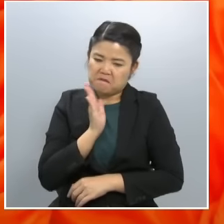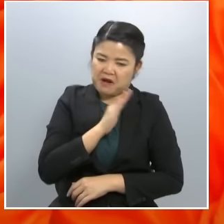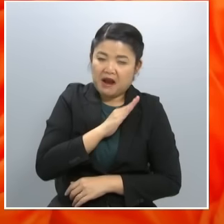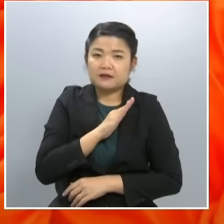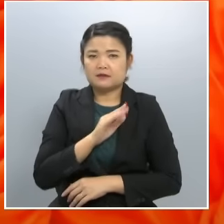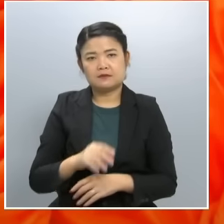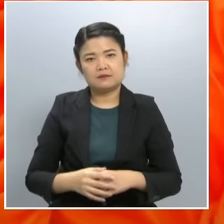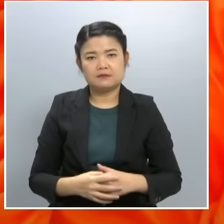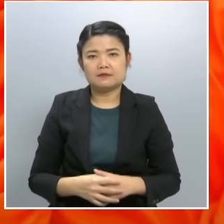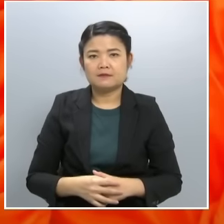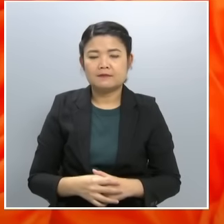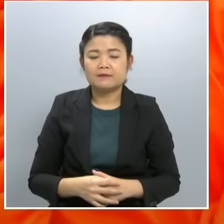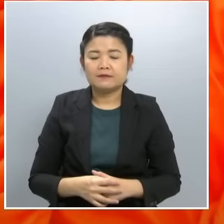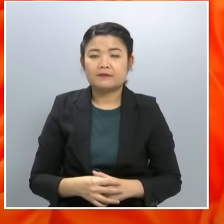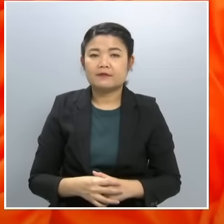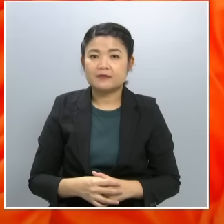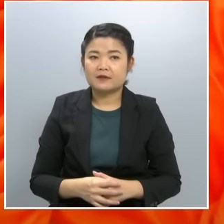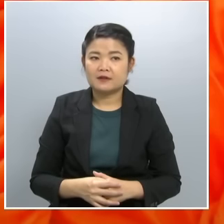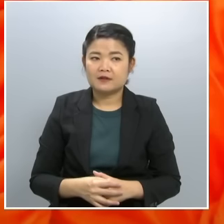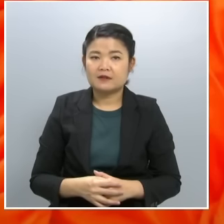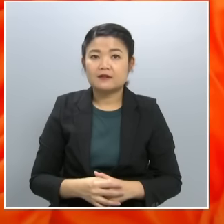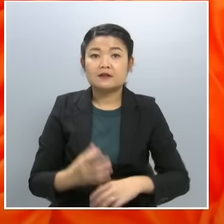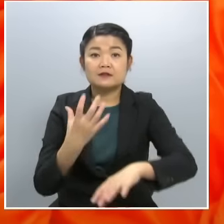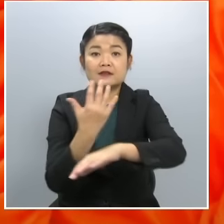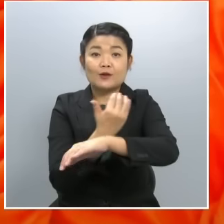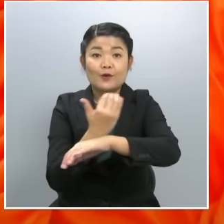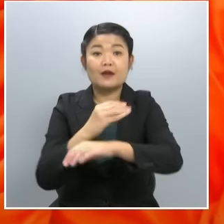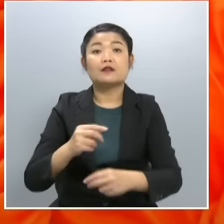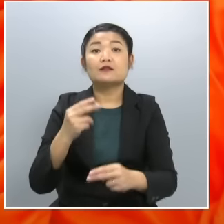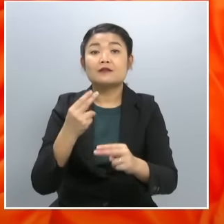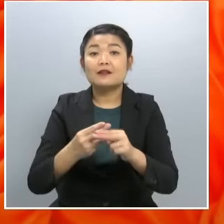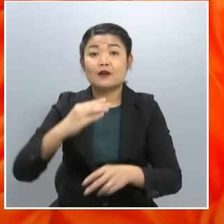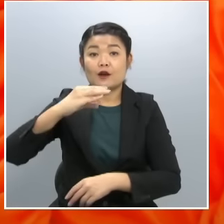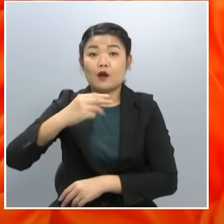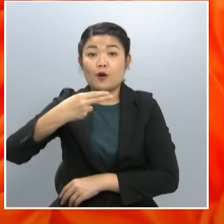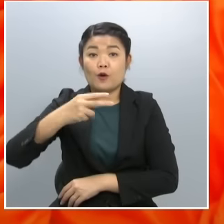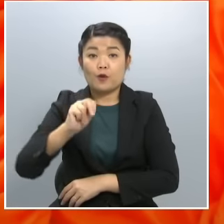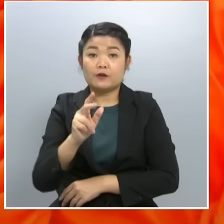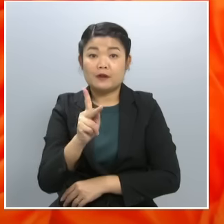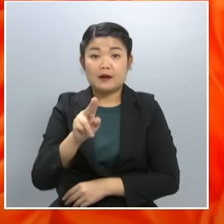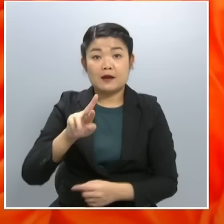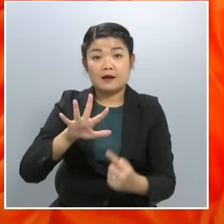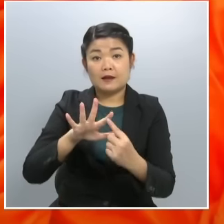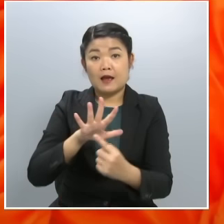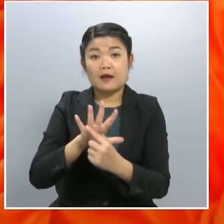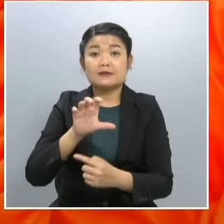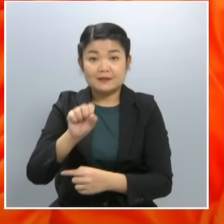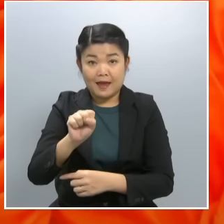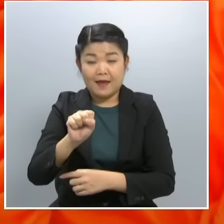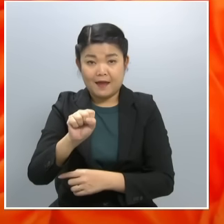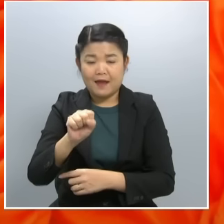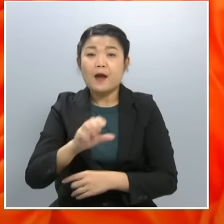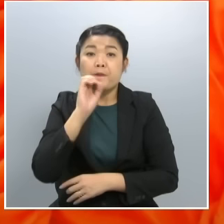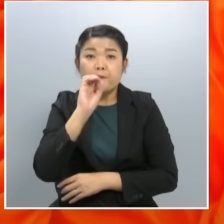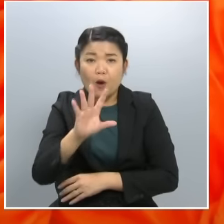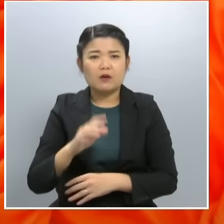ได้ขนาดนี้ที่มาก็เพราะว่าหวนกระแสว่าพระราชบดีค่ะซึ่งบางช่วงบางตอนคุณเดชาซึประกาศว่าจะไป